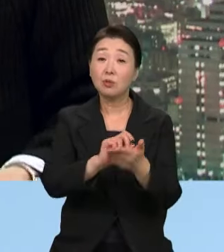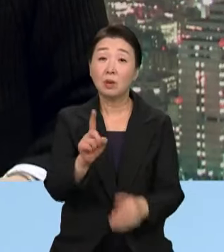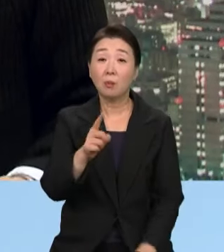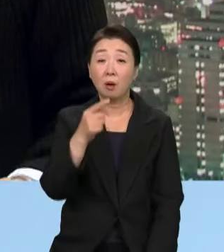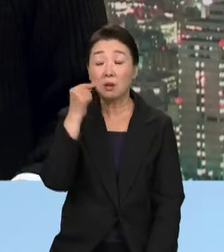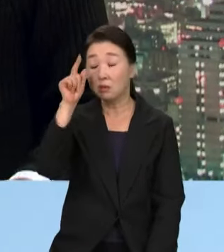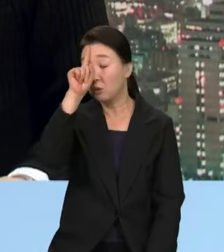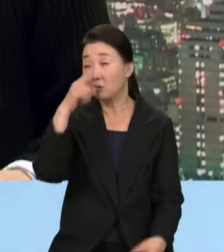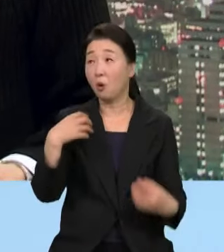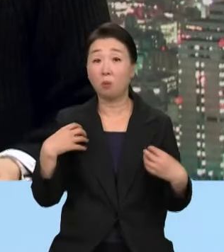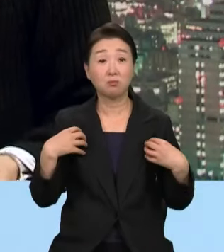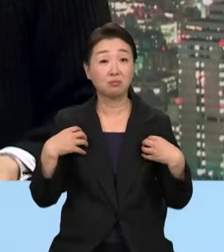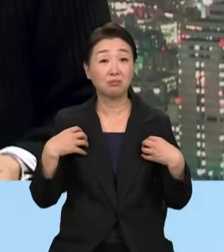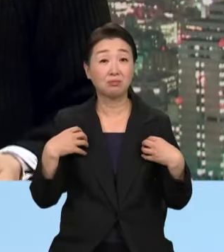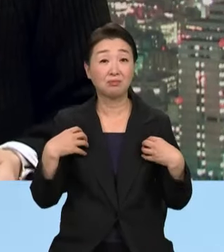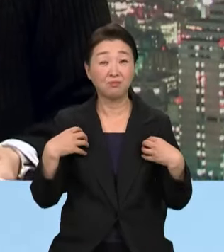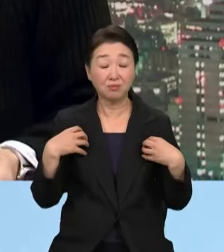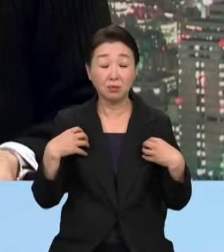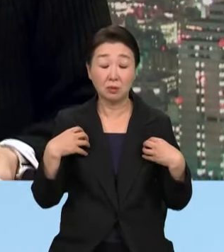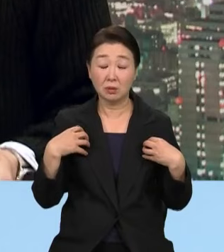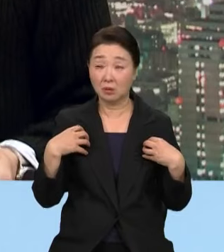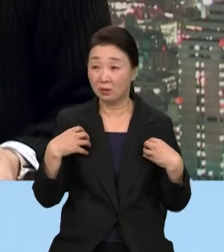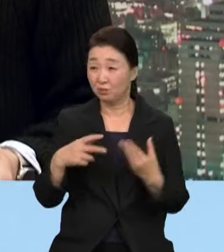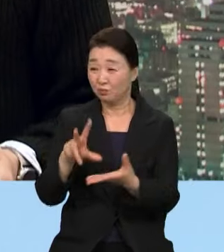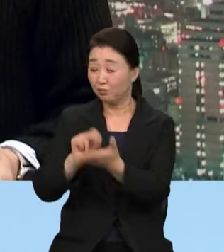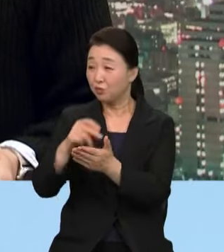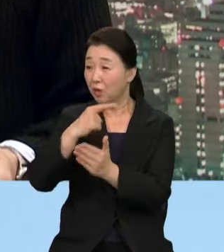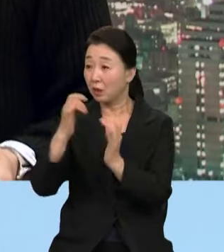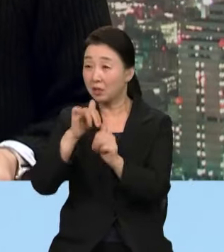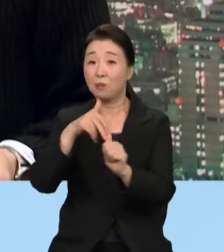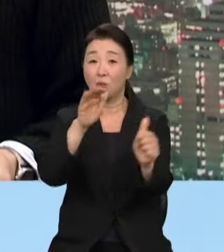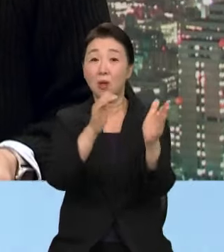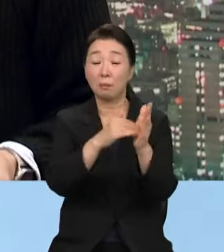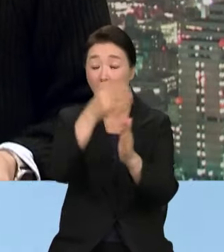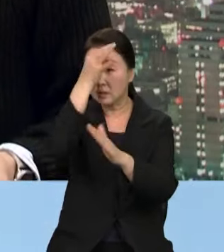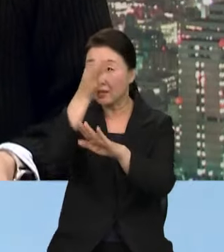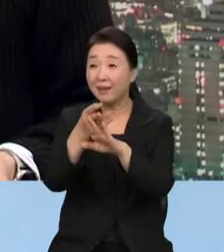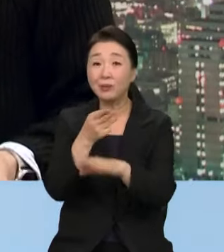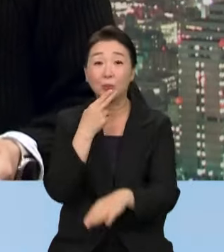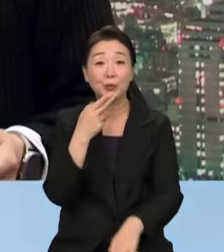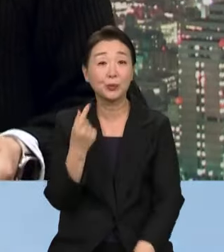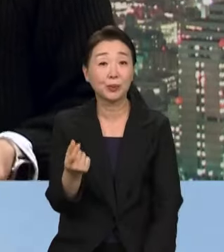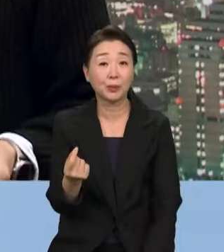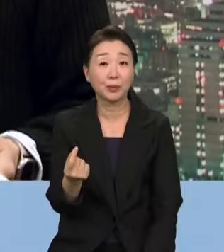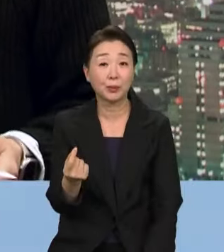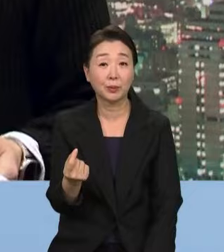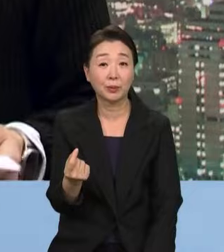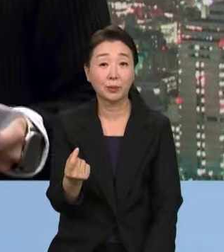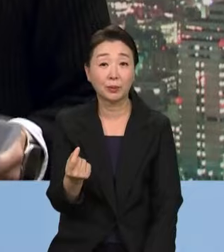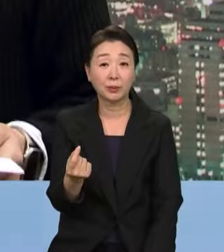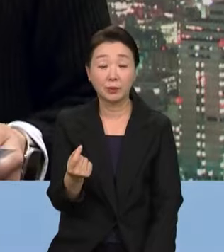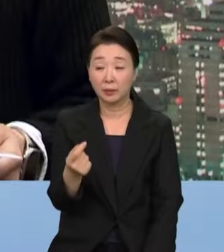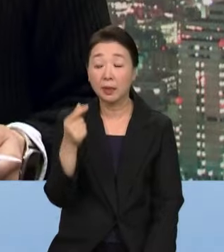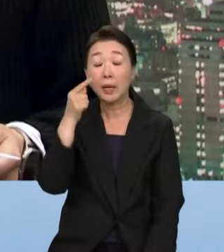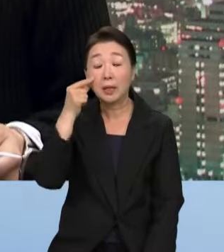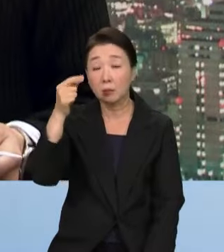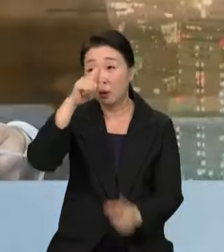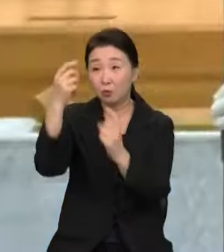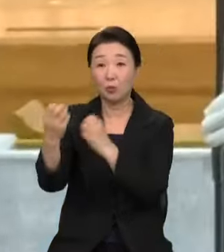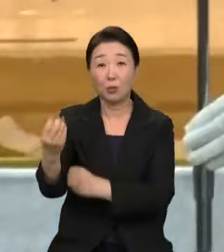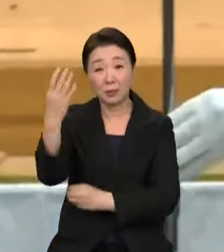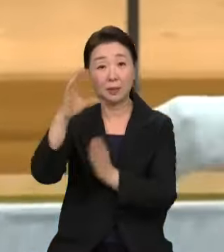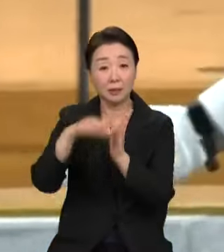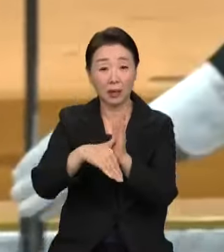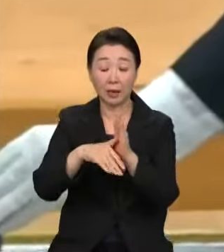일본정부가 논란의 인사를 행사에 보냈고 또대 된 사과도 없었다는 거잖아요네 일본 정부에서 추도식의 대표로